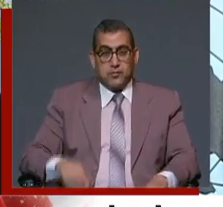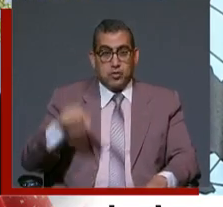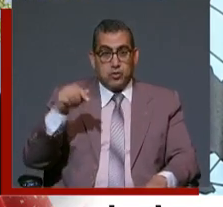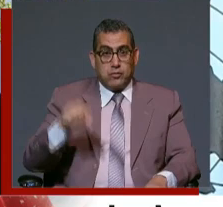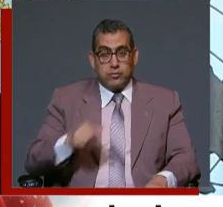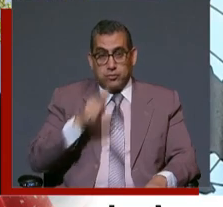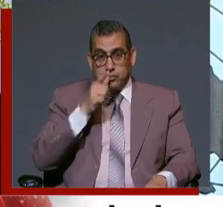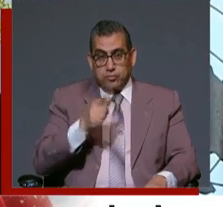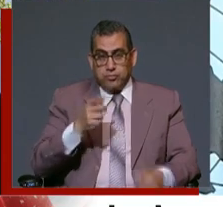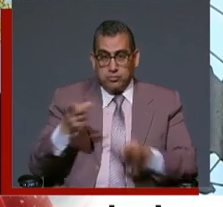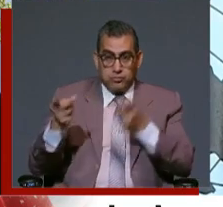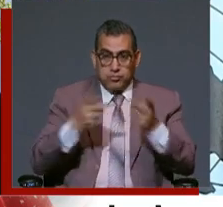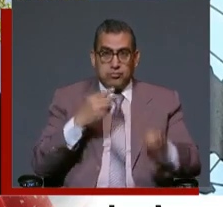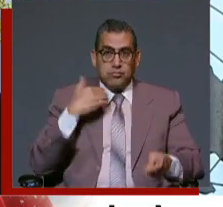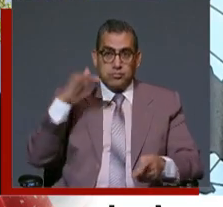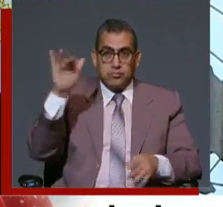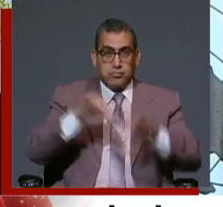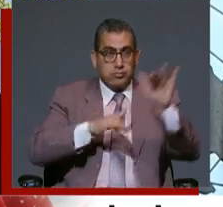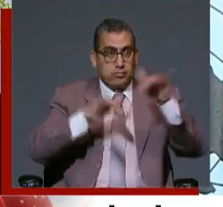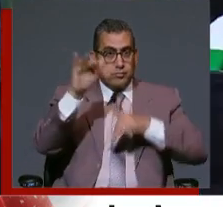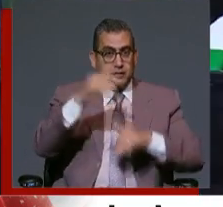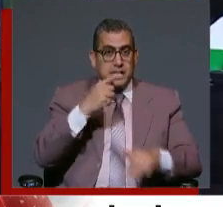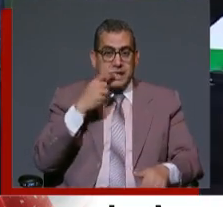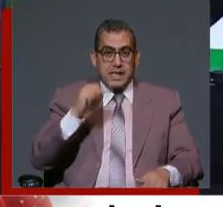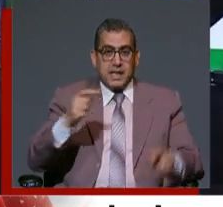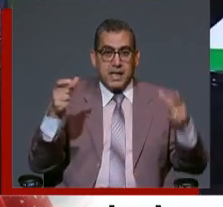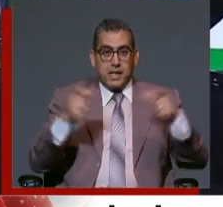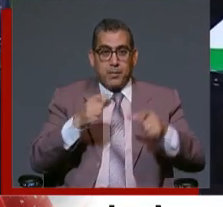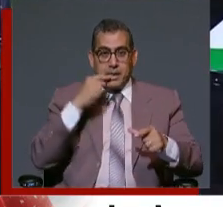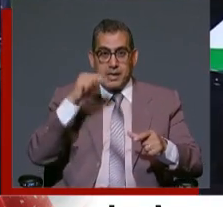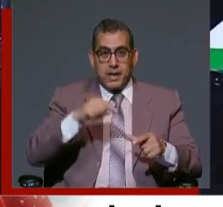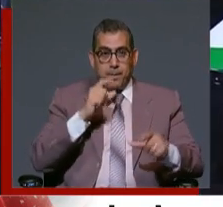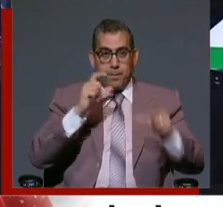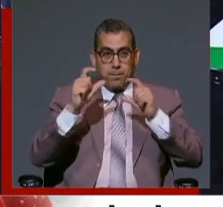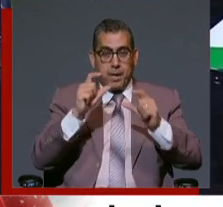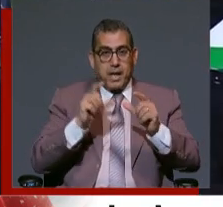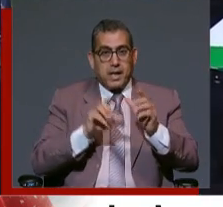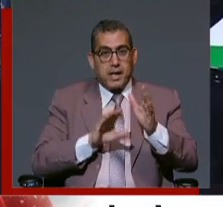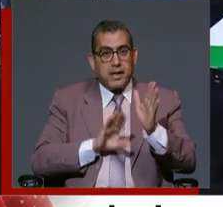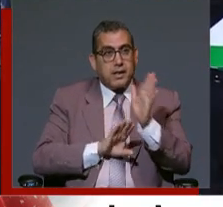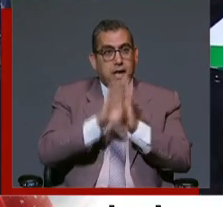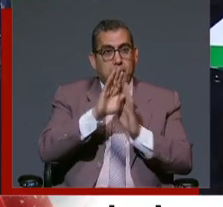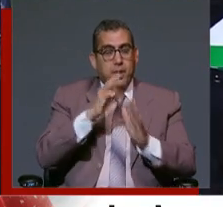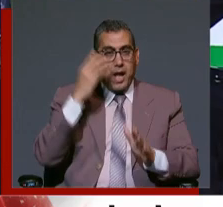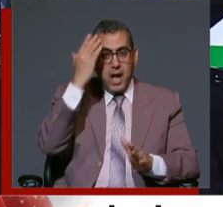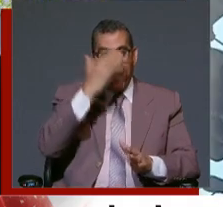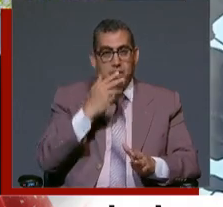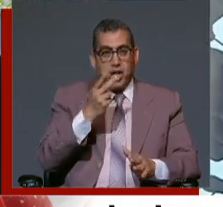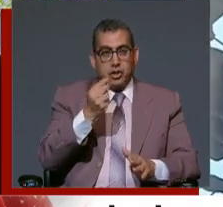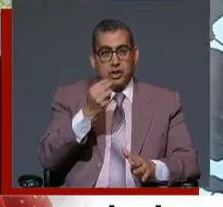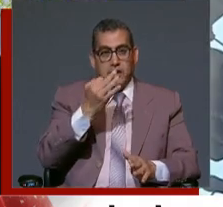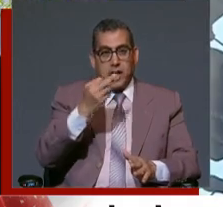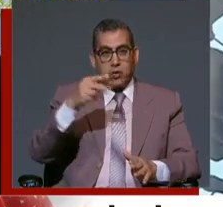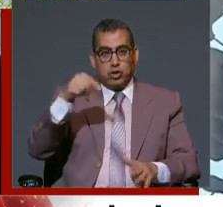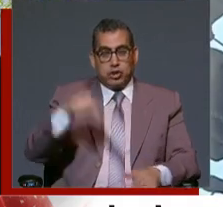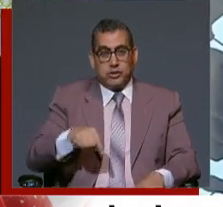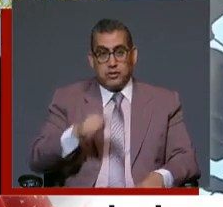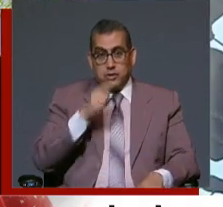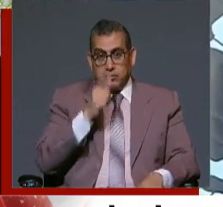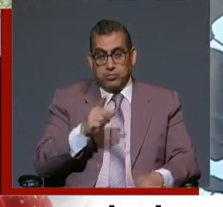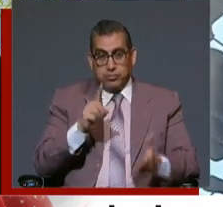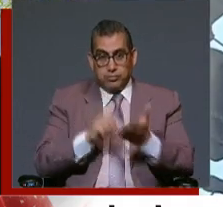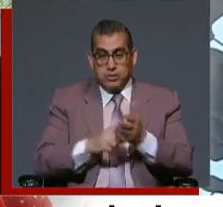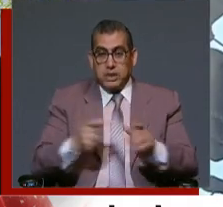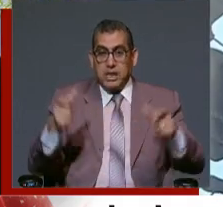تشرف باستضافة الاجتماعات السنوية لبنك التنمية الأفريقي 2023، وهي